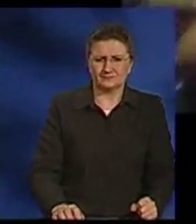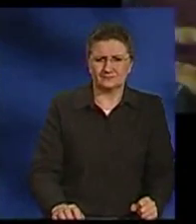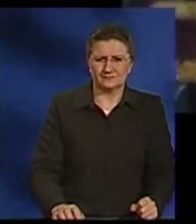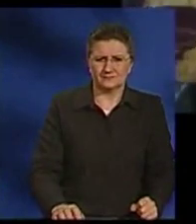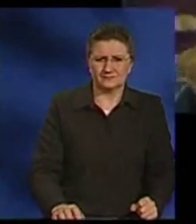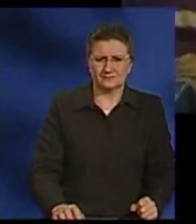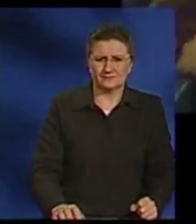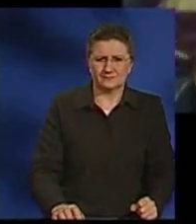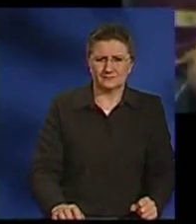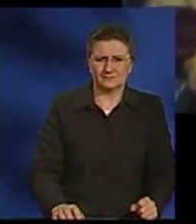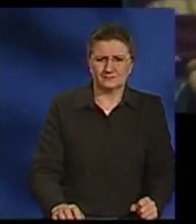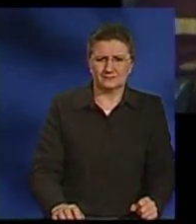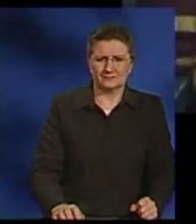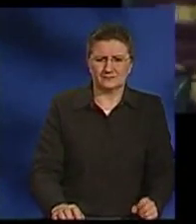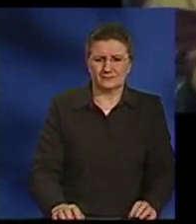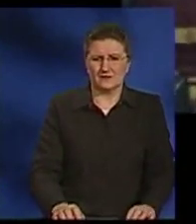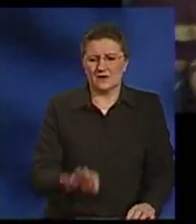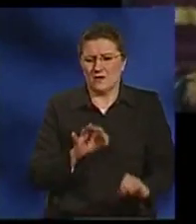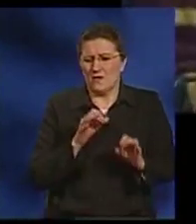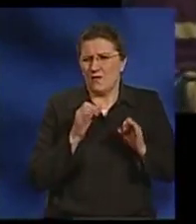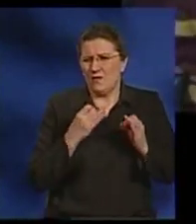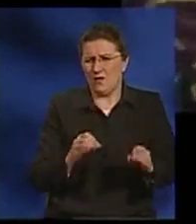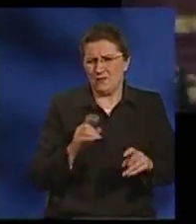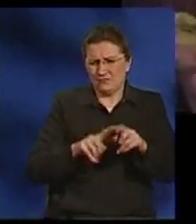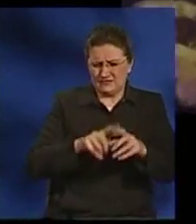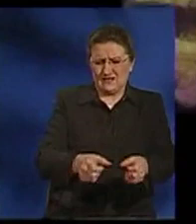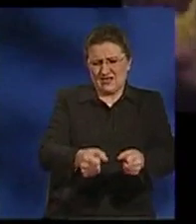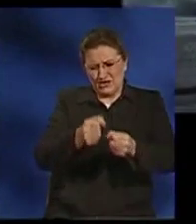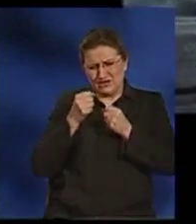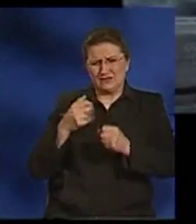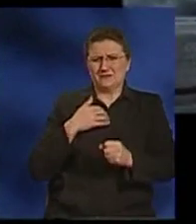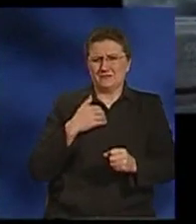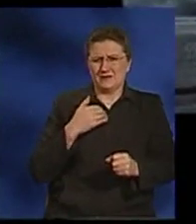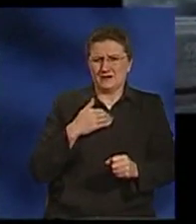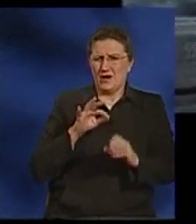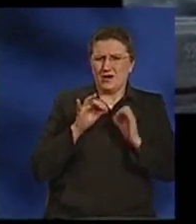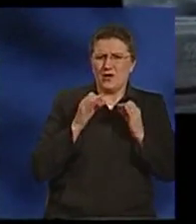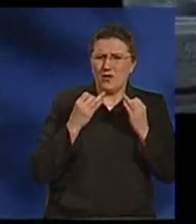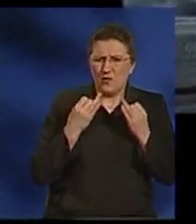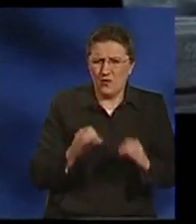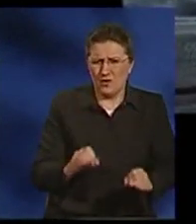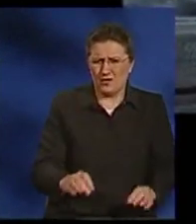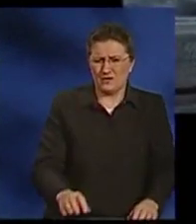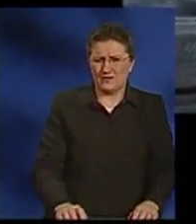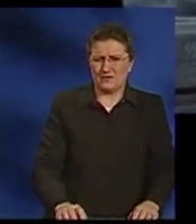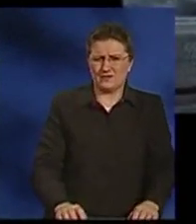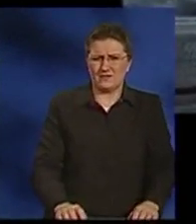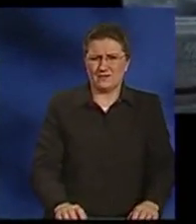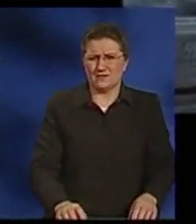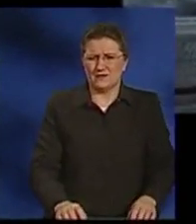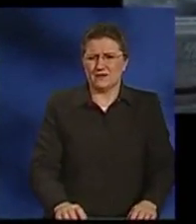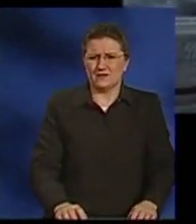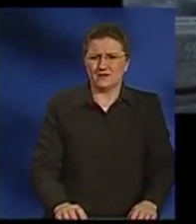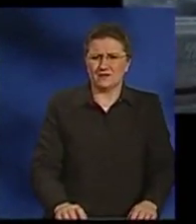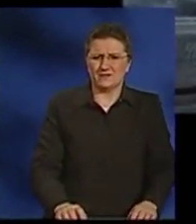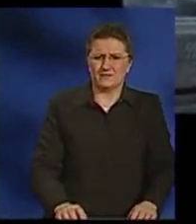душечка Ой, ой Тащите меня Скорей отсюда Ой Нет больше сил Скорей